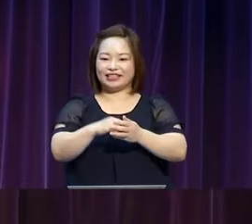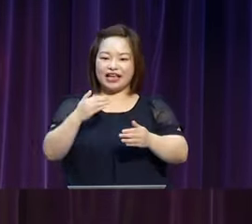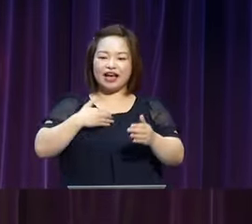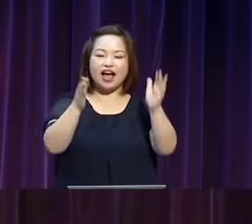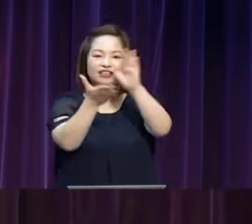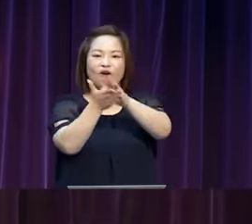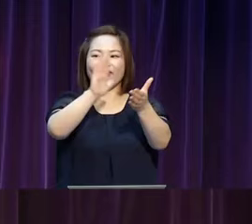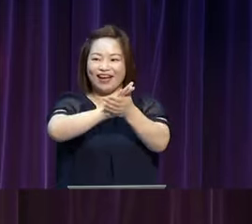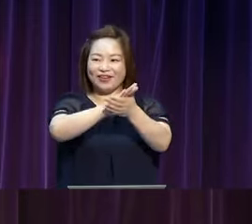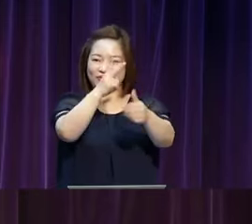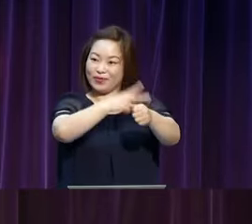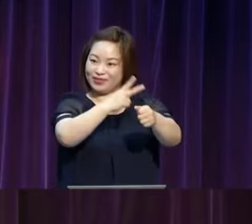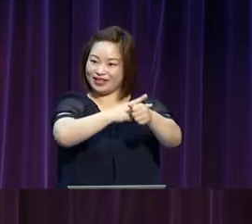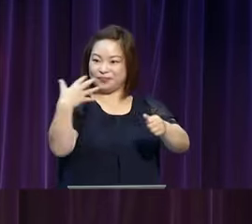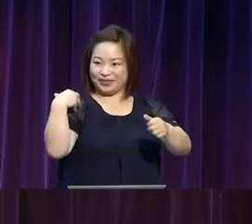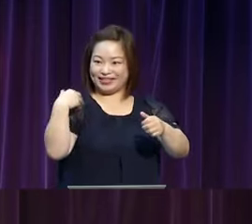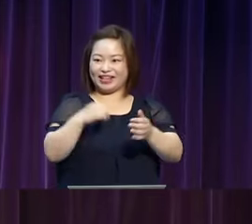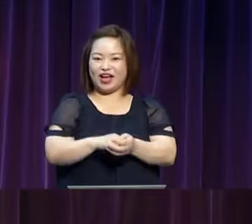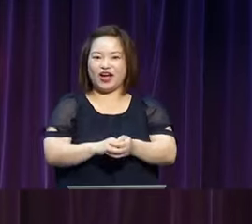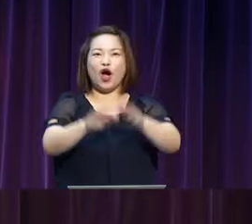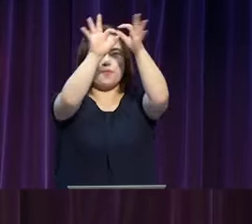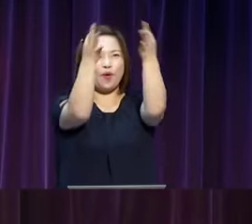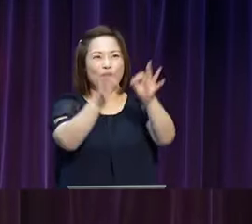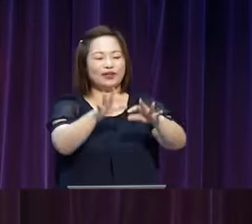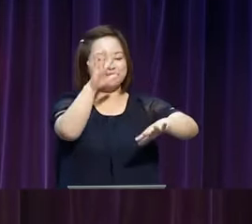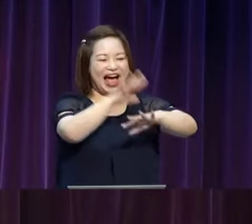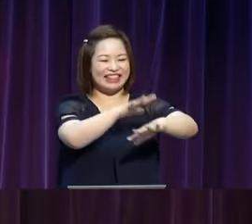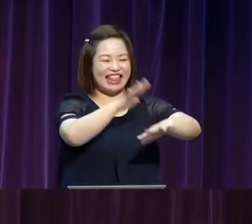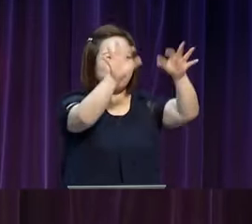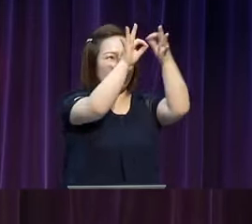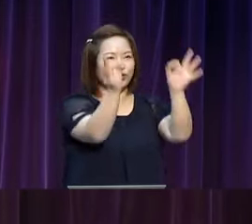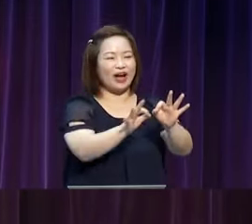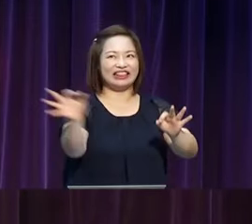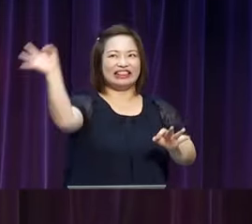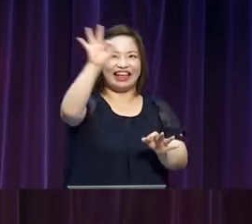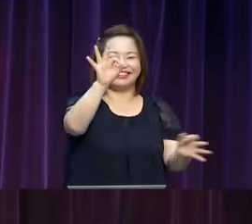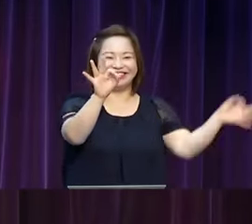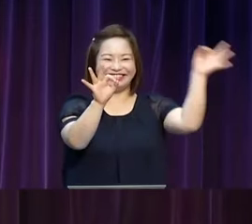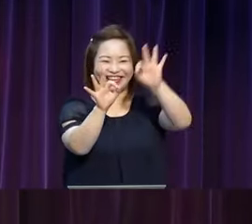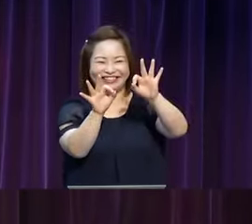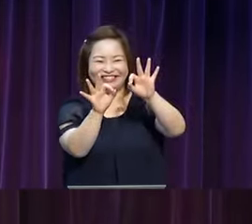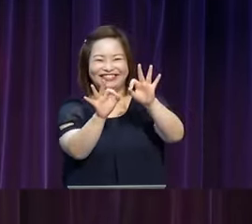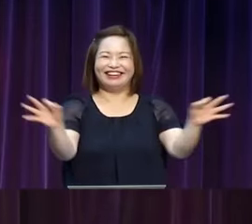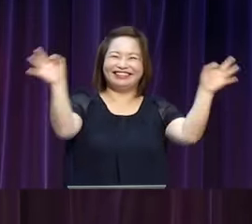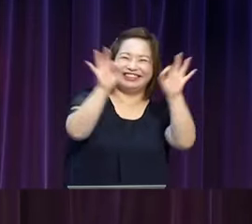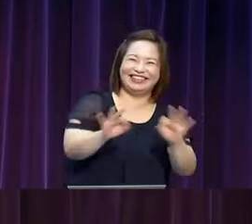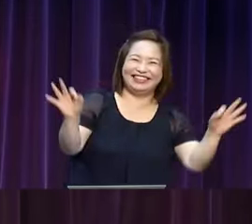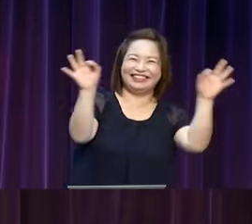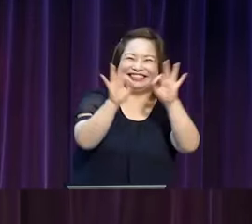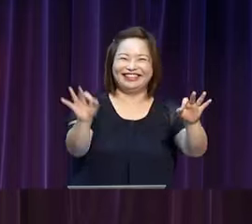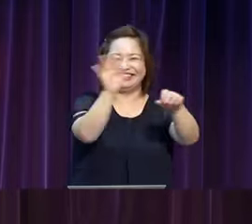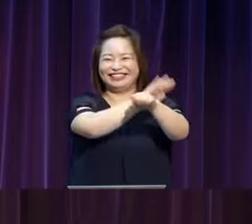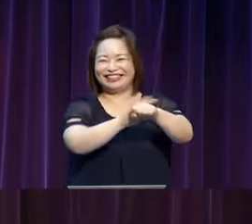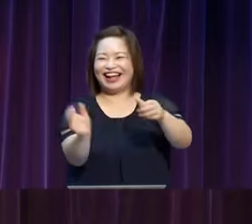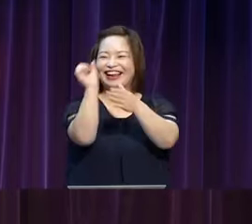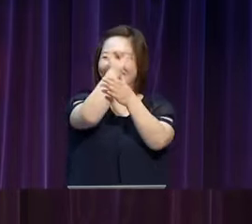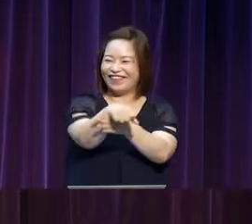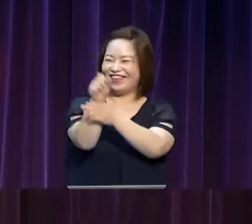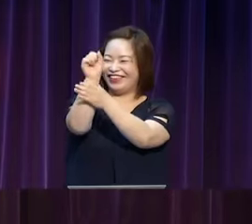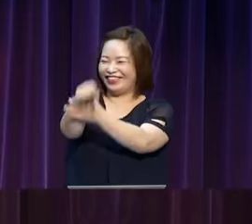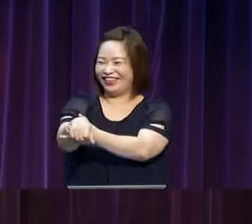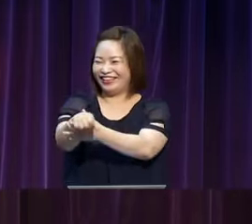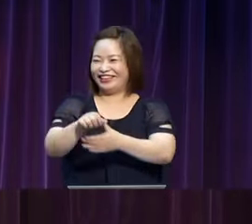했던 때입니다. 포도밭에 포도가 땡글 땡글 땡글 땡글 땡글 땡글